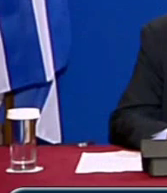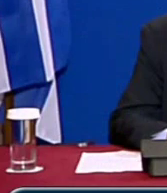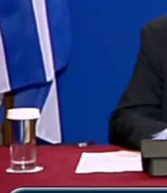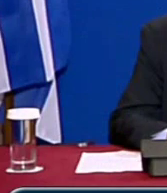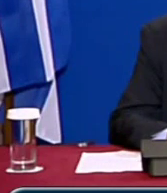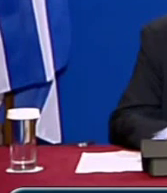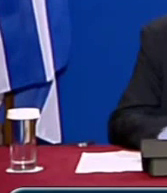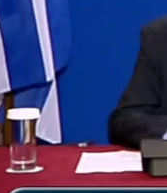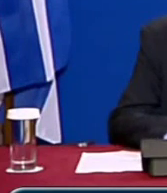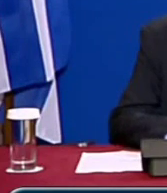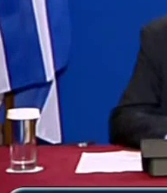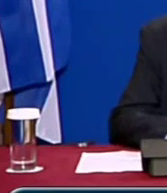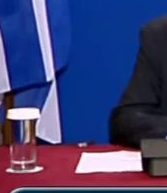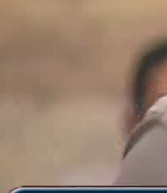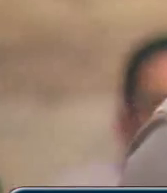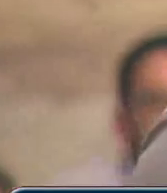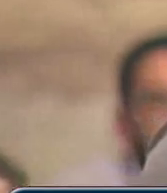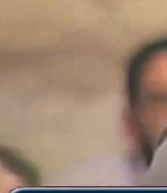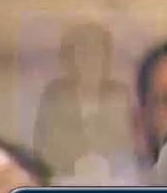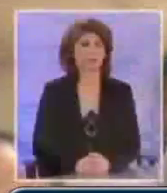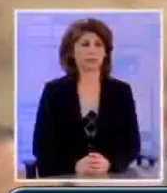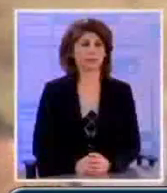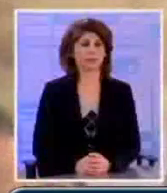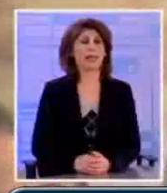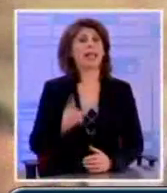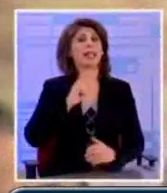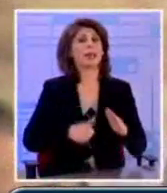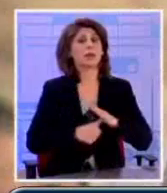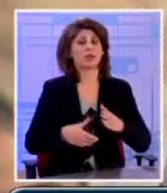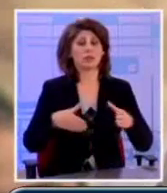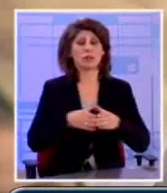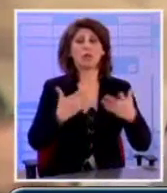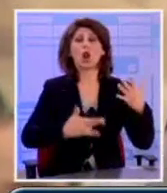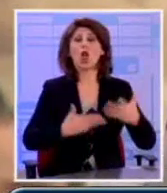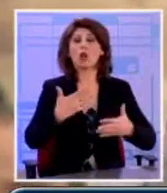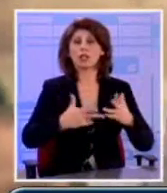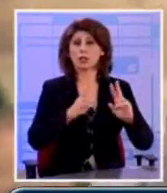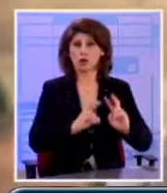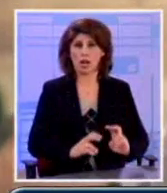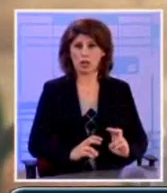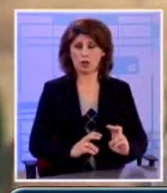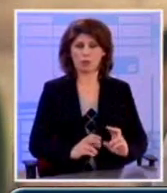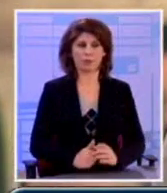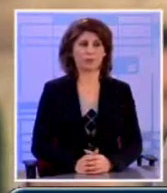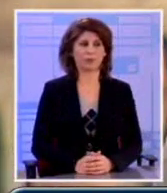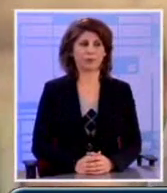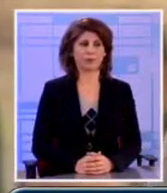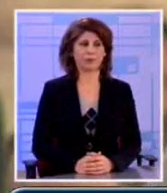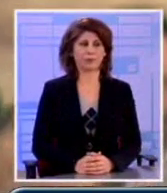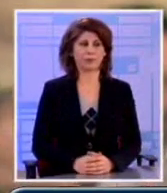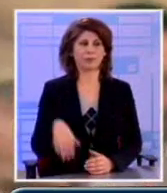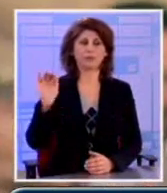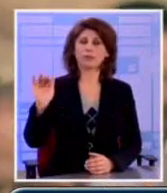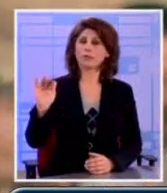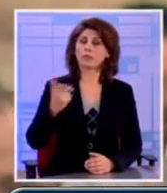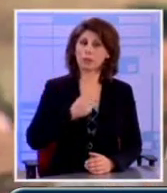Χάρης Ιωάννου από Εφημερίδα Συντακτών. Κυρία Πρόεδρε, να επανέλθω λίγο στην Επιτροπή Λογιστικού Ελέγχου και να ρωτήσω αν